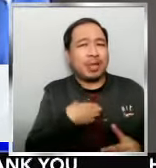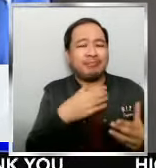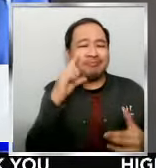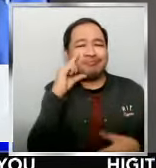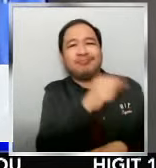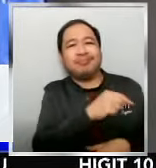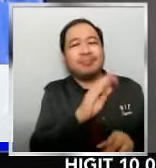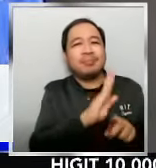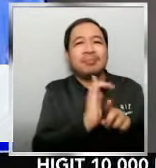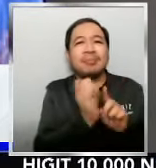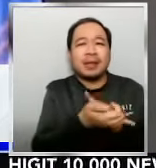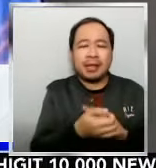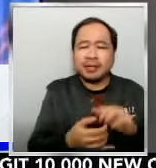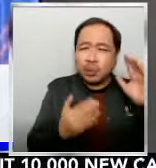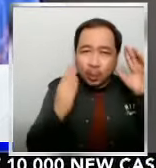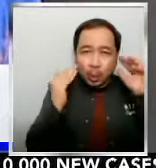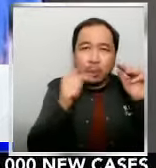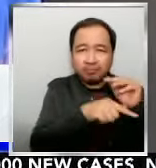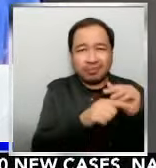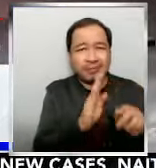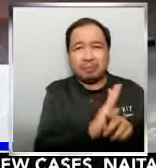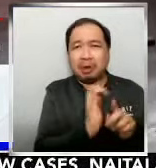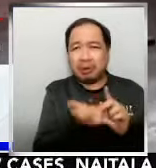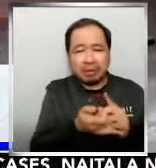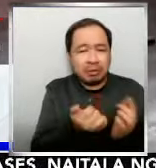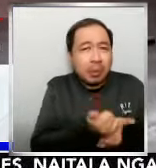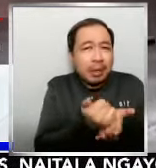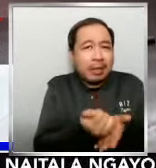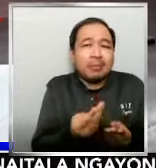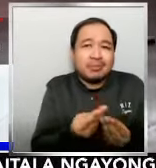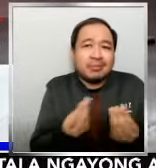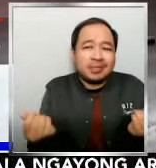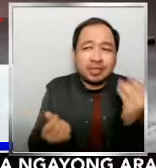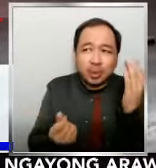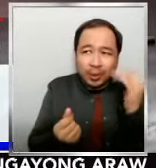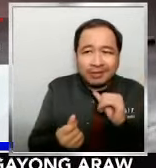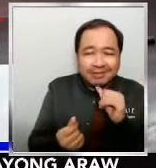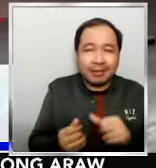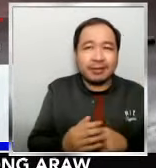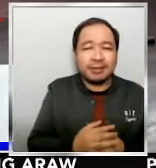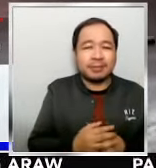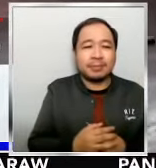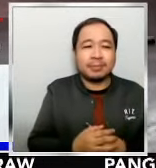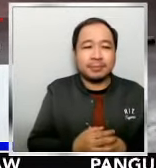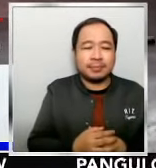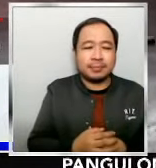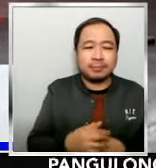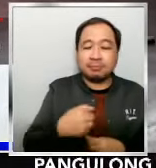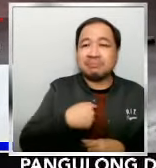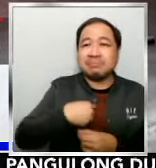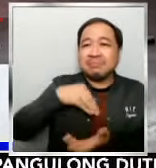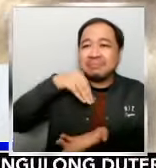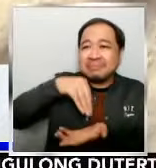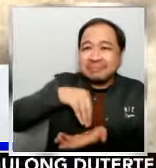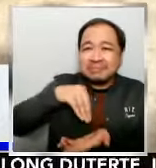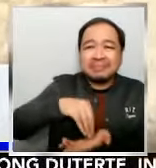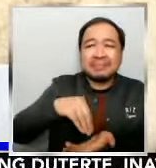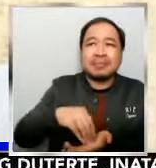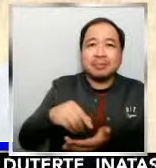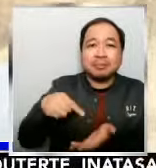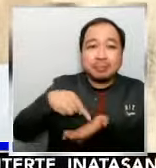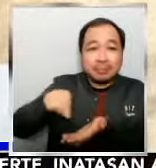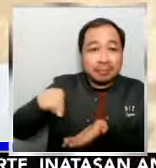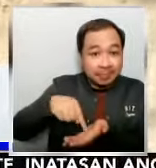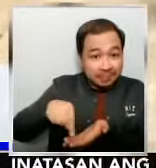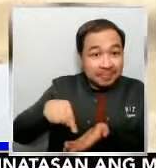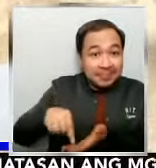ayos na. Eh, ba't hindi makiusap? Tadeta nga utang ko, kaya jamot nga talikudan nga han nga bayadan, ma'am. Agad